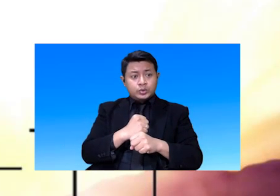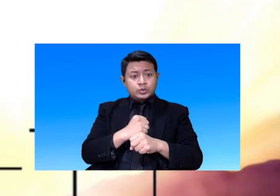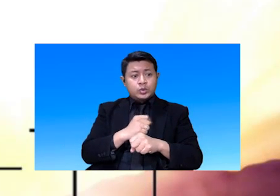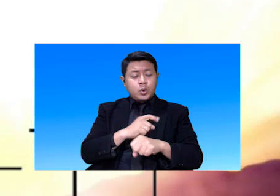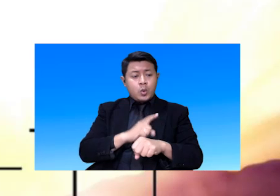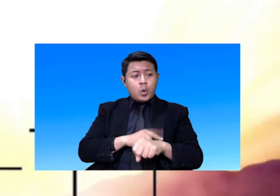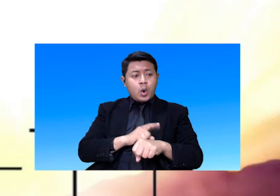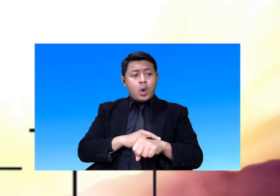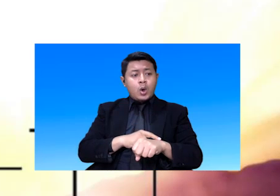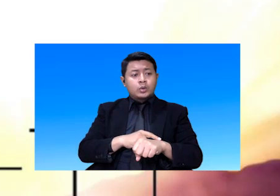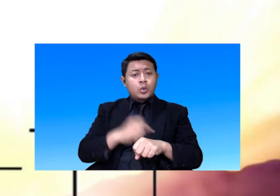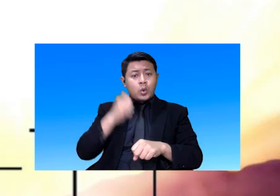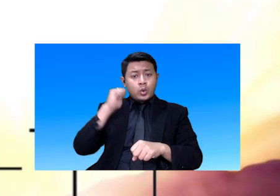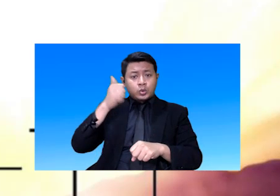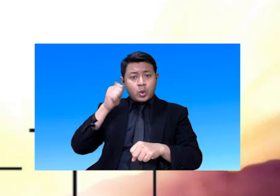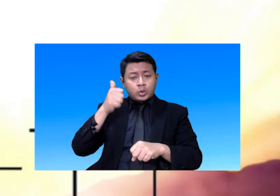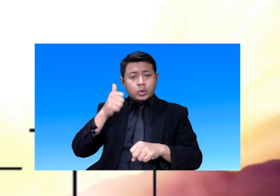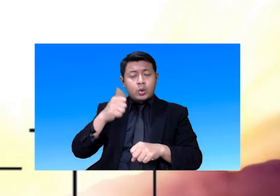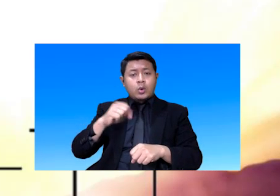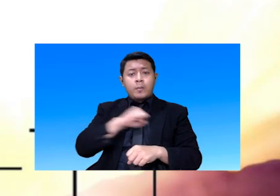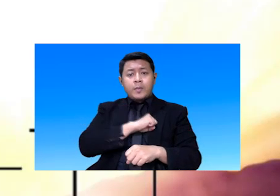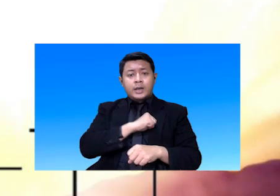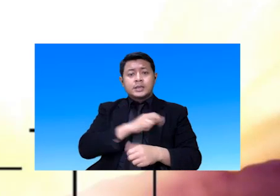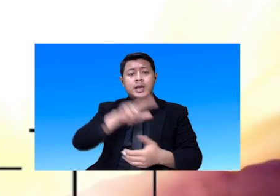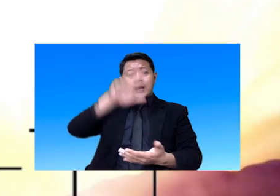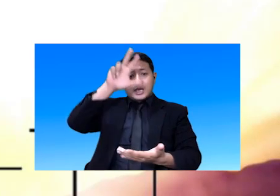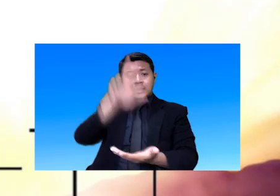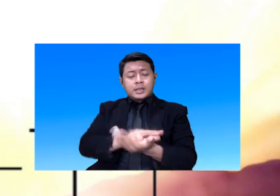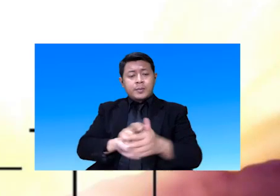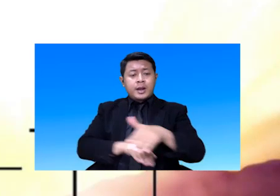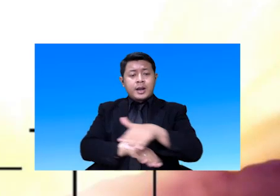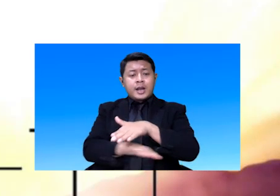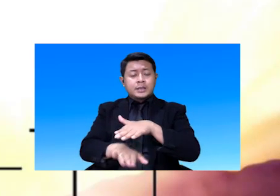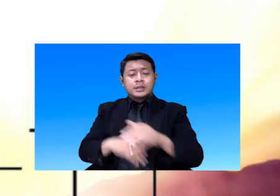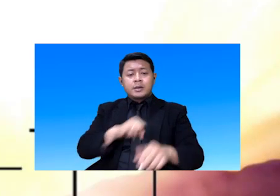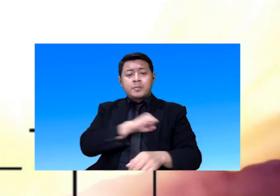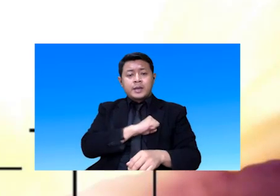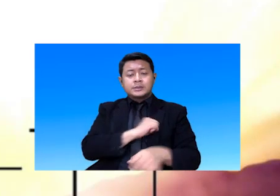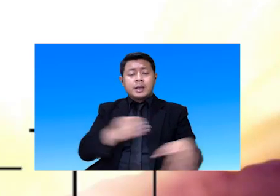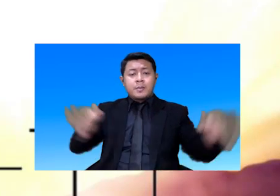para pendiri bangsa kita menentukan dasar negara kita, yaitu Pancasila,